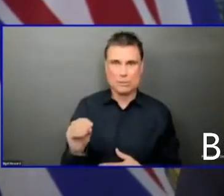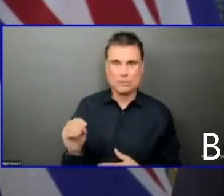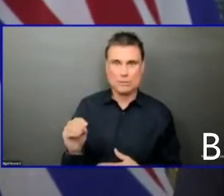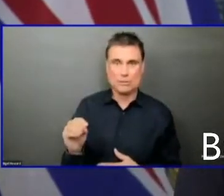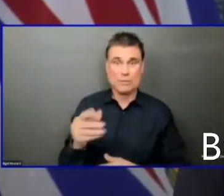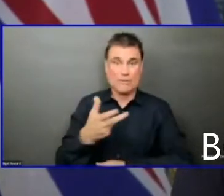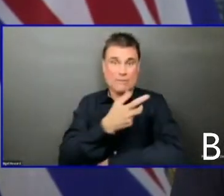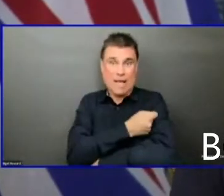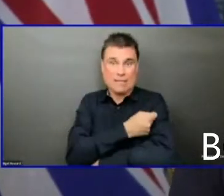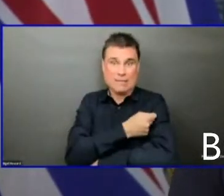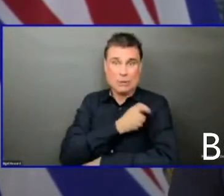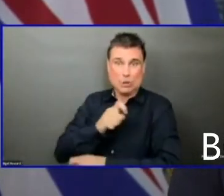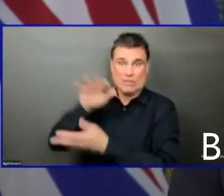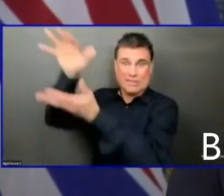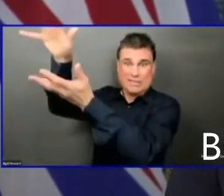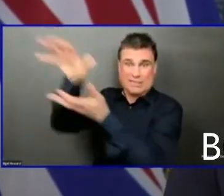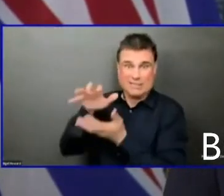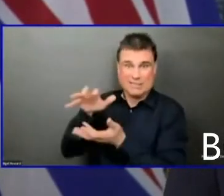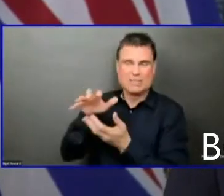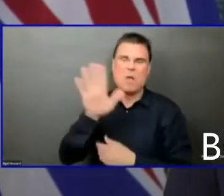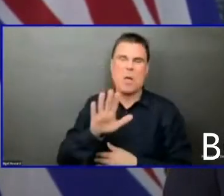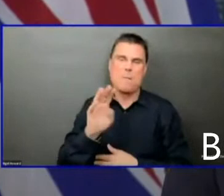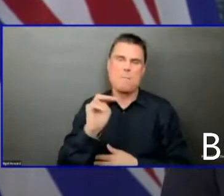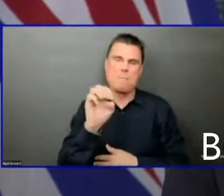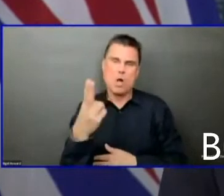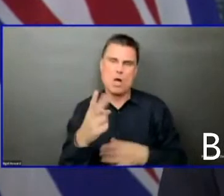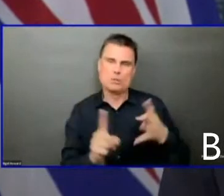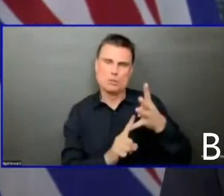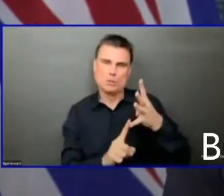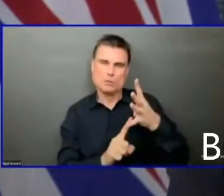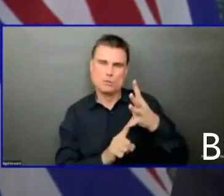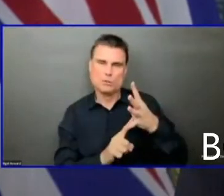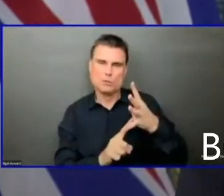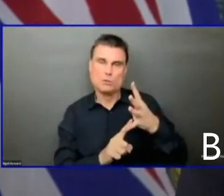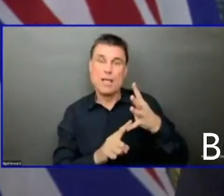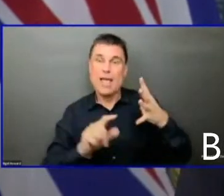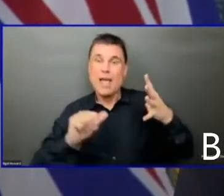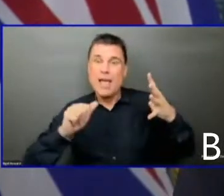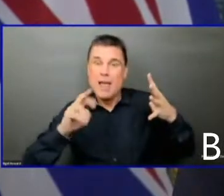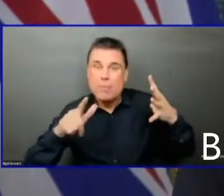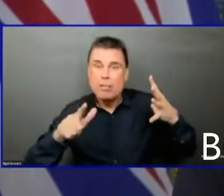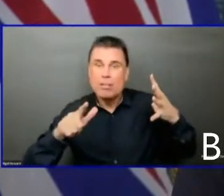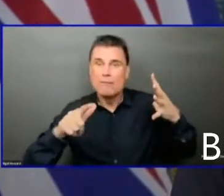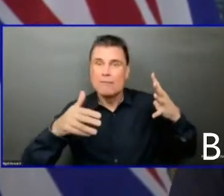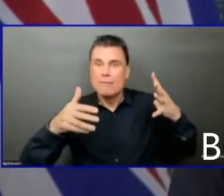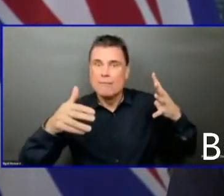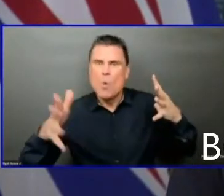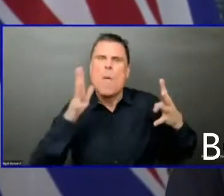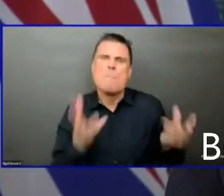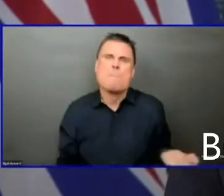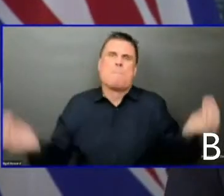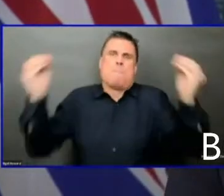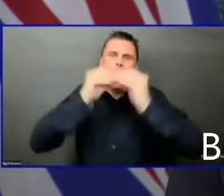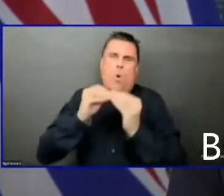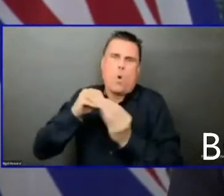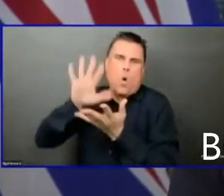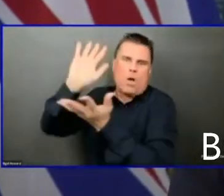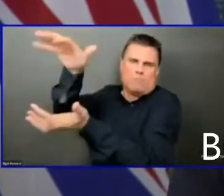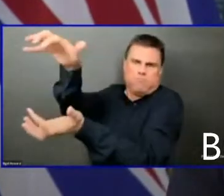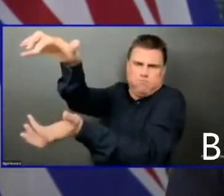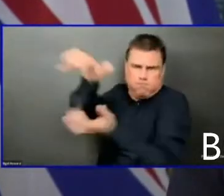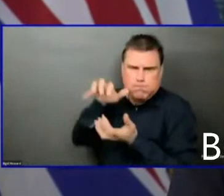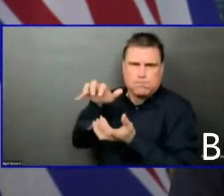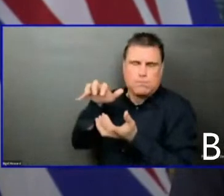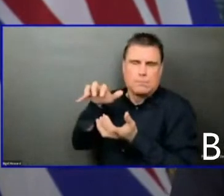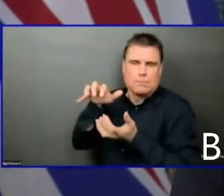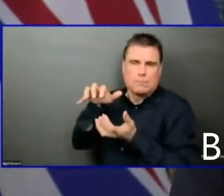是希望我们的这个联邦政府能够朝着我们的总的目标是到6月底50%的人口